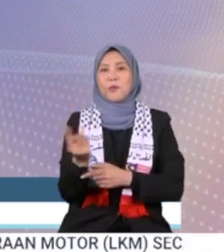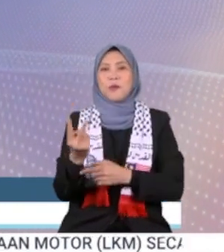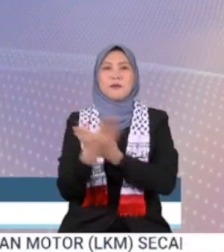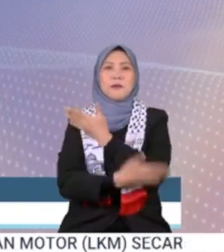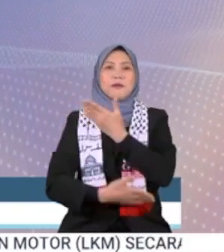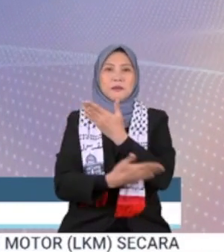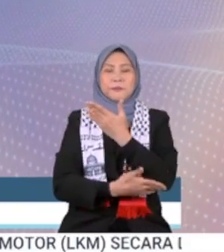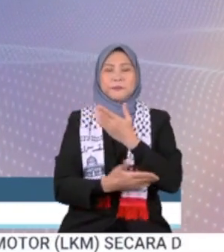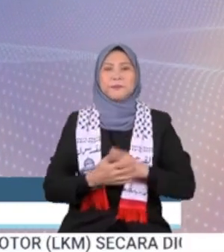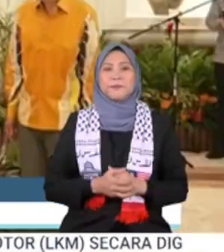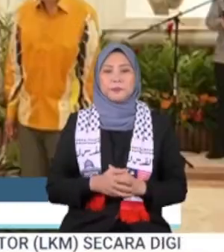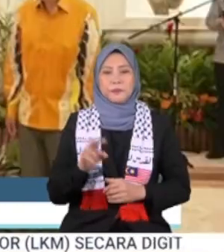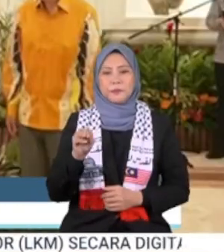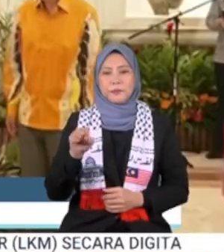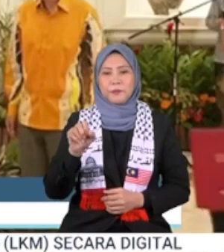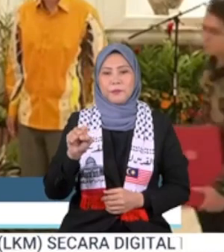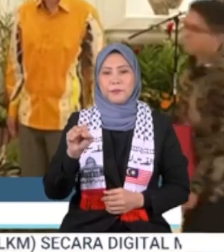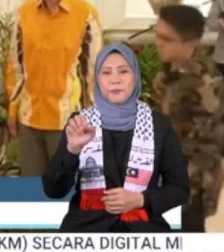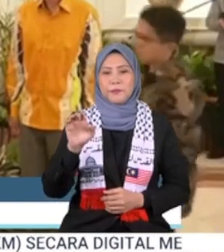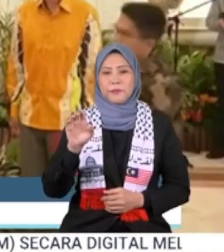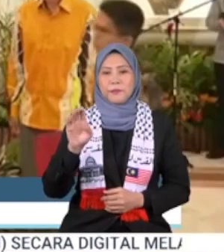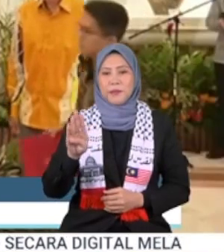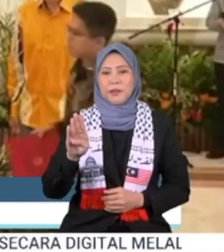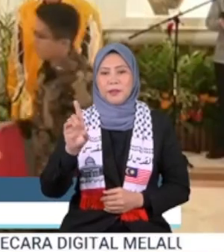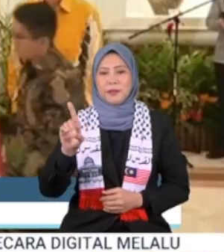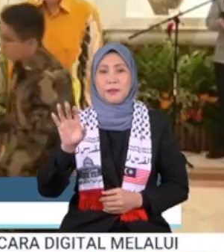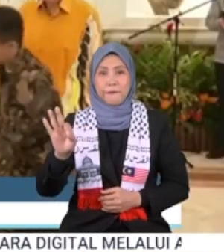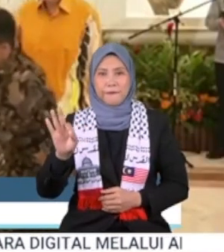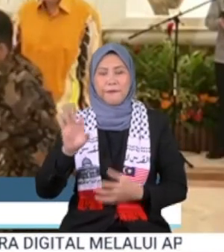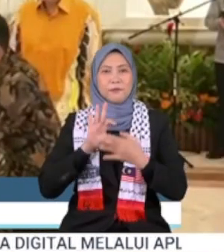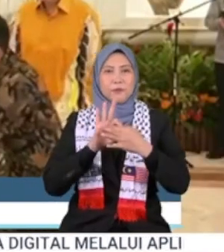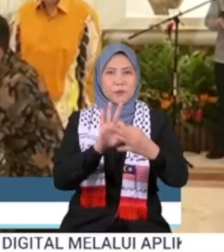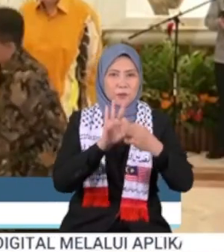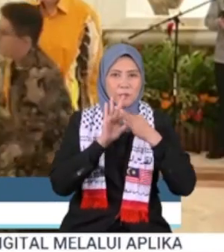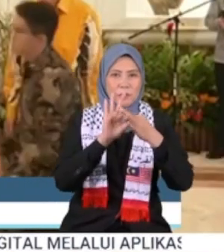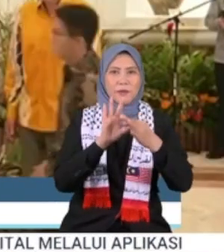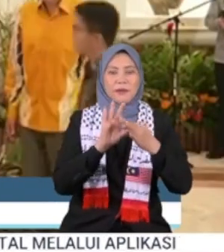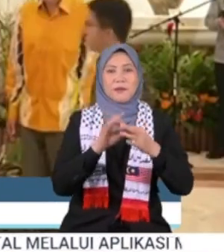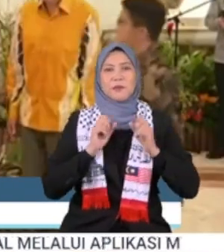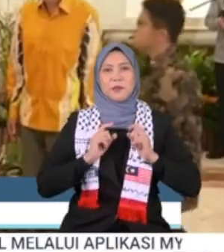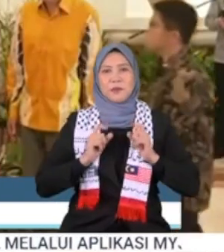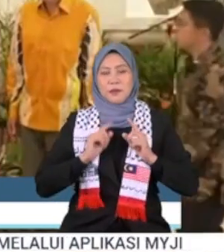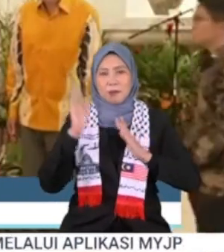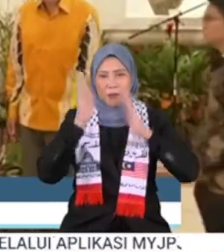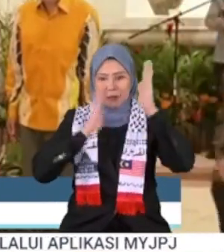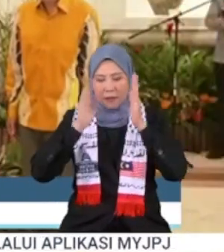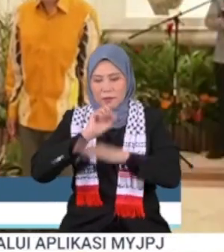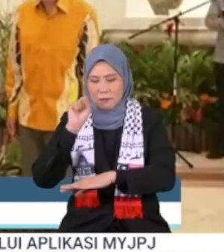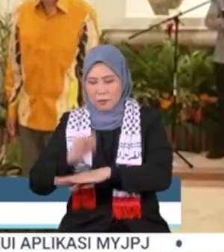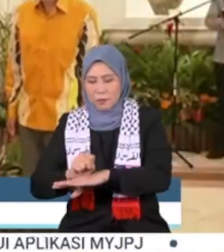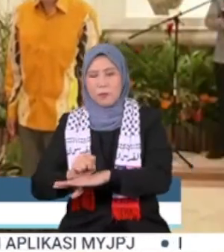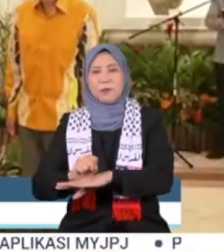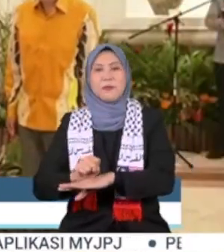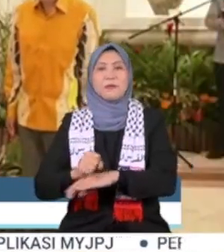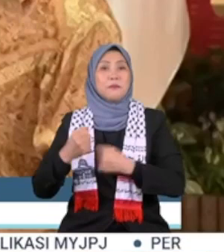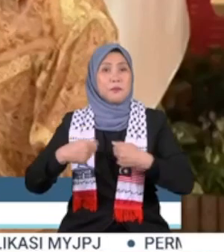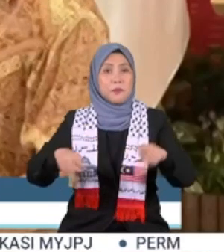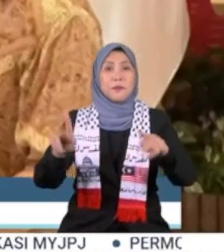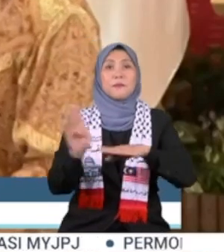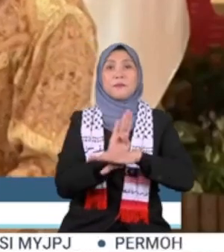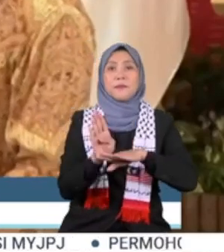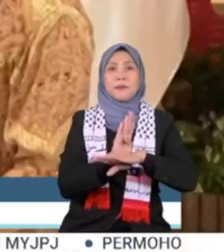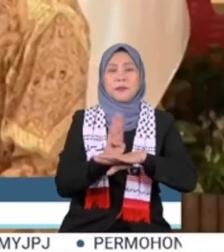negara msbdf ai pada 2004 untuk mengeratkan kerjasama antara sektor swasta Malaysia dan Singapura dengan meneroka peluang